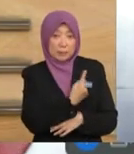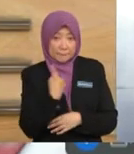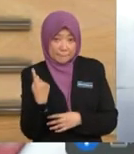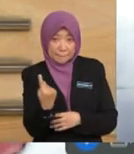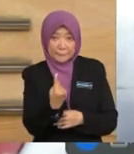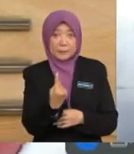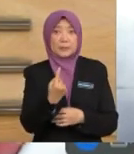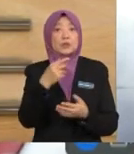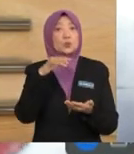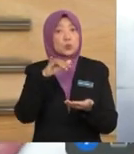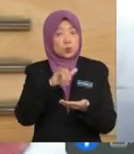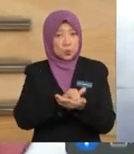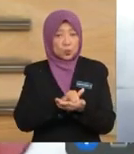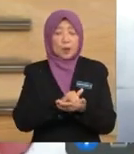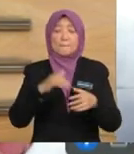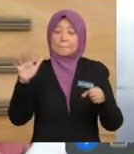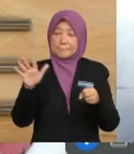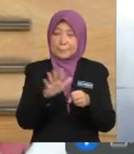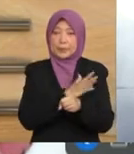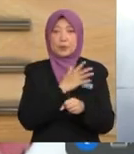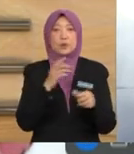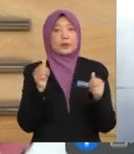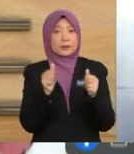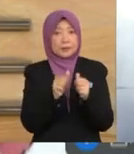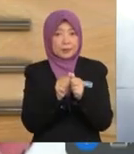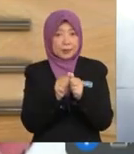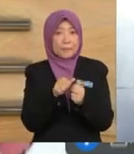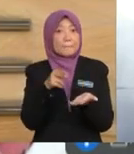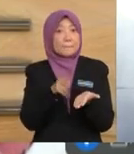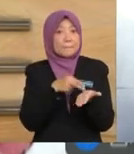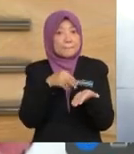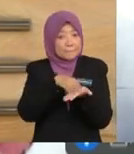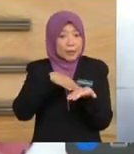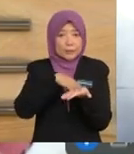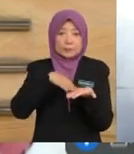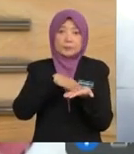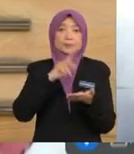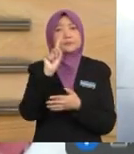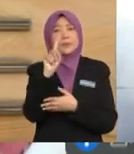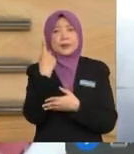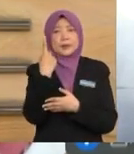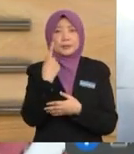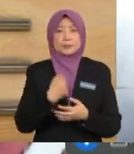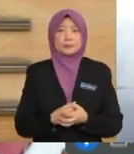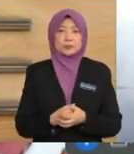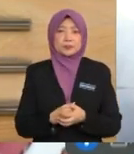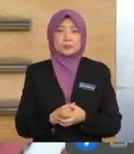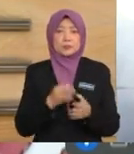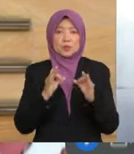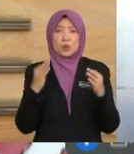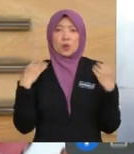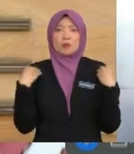dikeliling tu dipenuhi dengan buttercream. Cikgu, ya, saya. Macam mana pula kalau buttercream ni ada yang berlubang-lubang macam tak saya